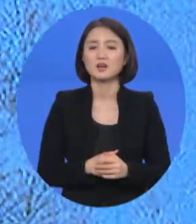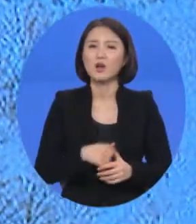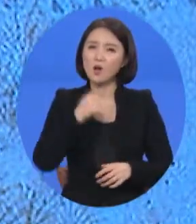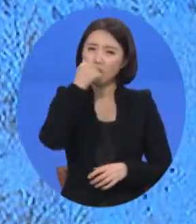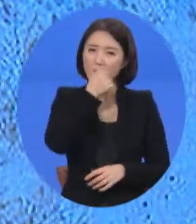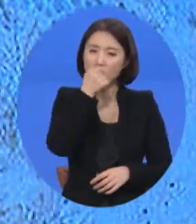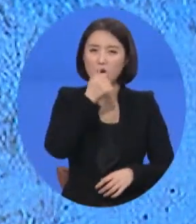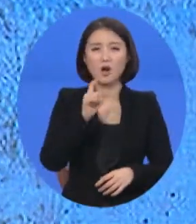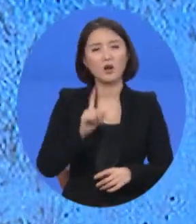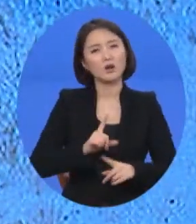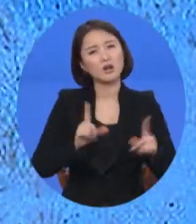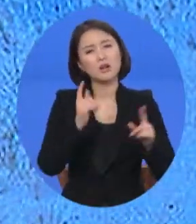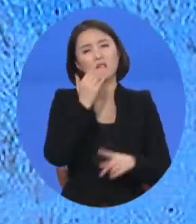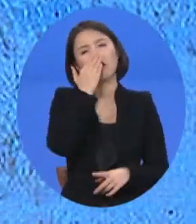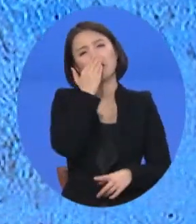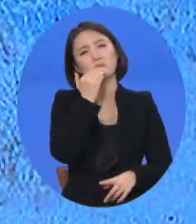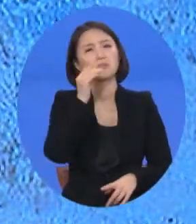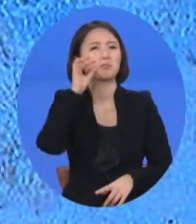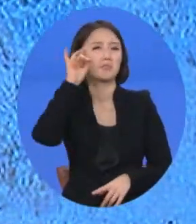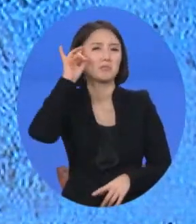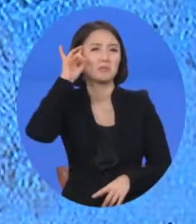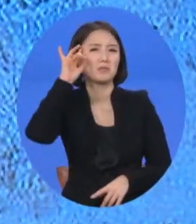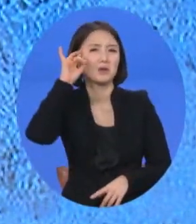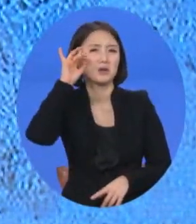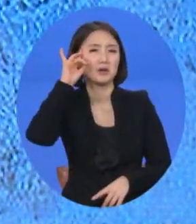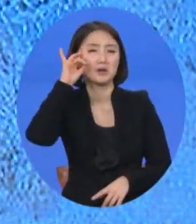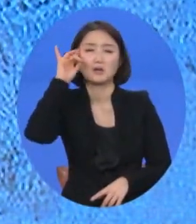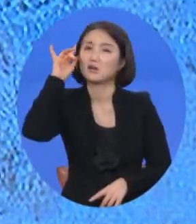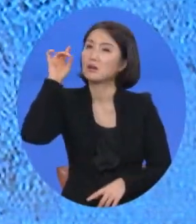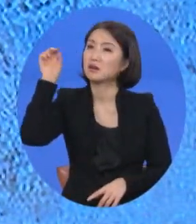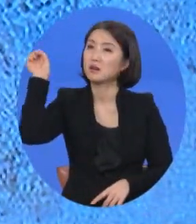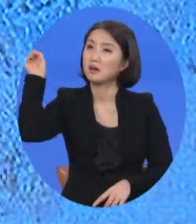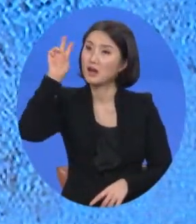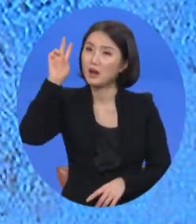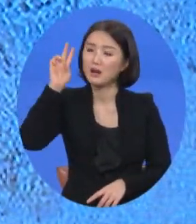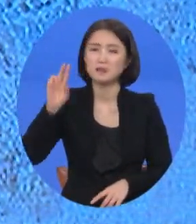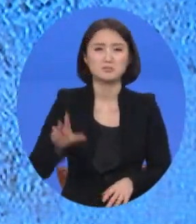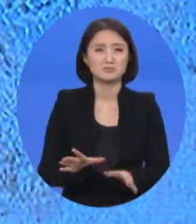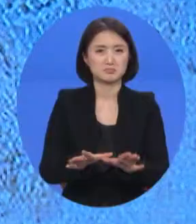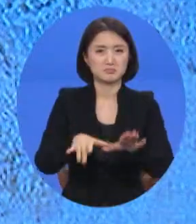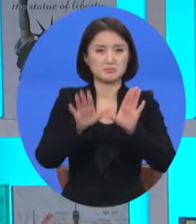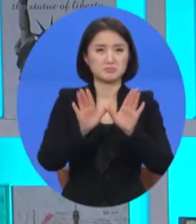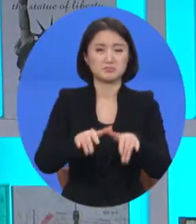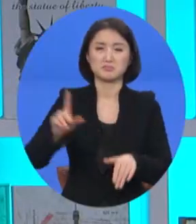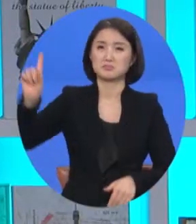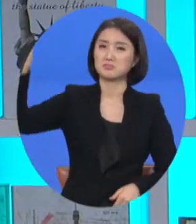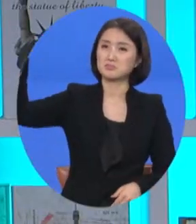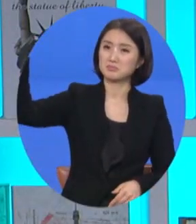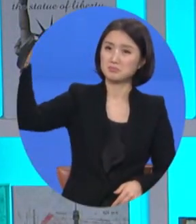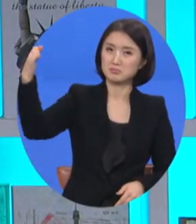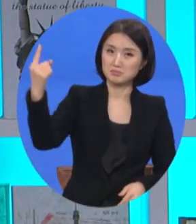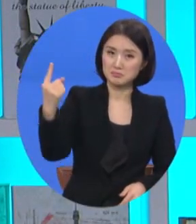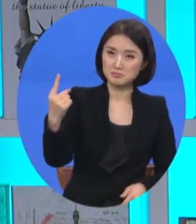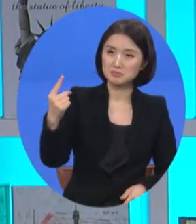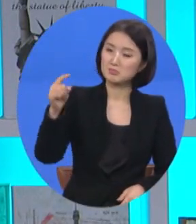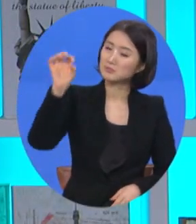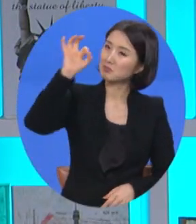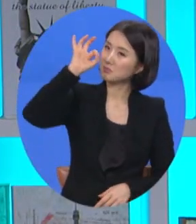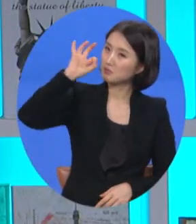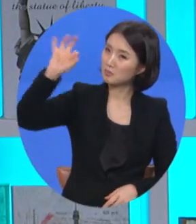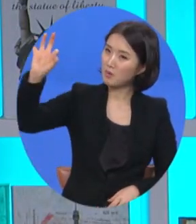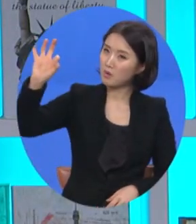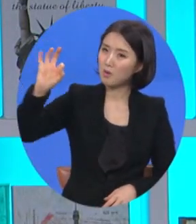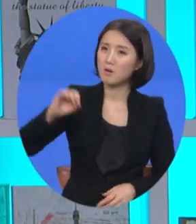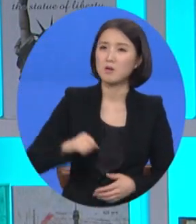그때 심심하던 차에 하늘에서 잽이 나비 한 마리가 포롱 포롱 날아오자 그 나비를